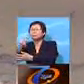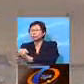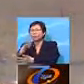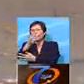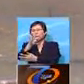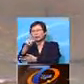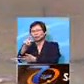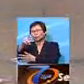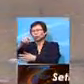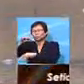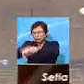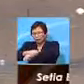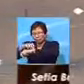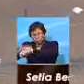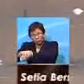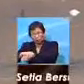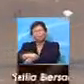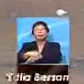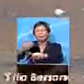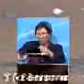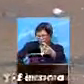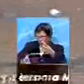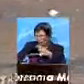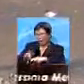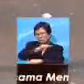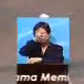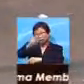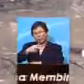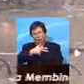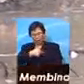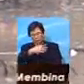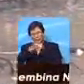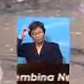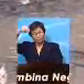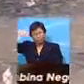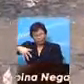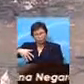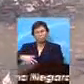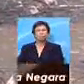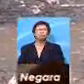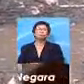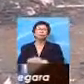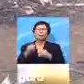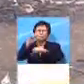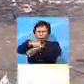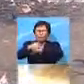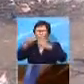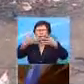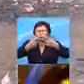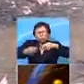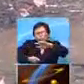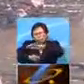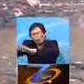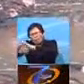41 Parti ditahan termasuk dari Bangladesh Nepal Indonesia dan Myanmar ketika serbuan ramai di antara Parti Cuba